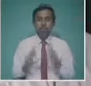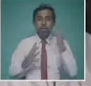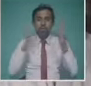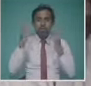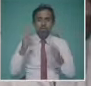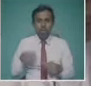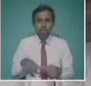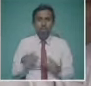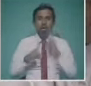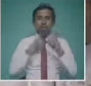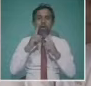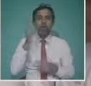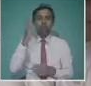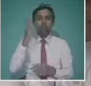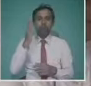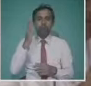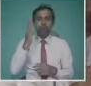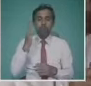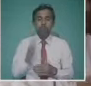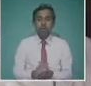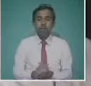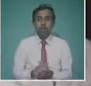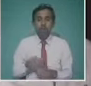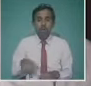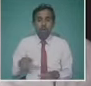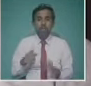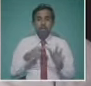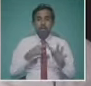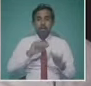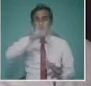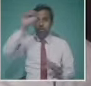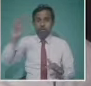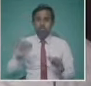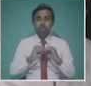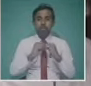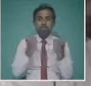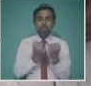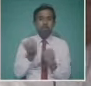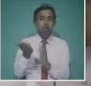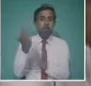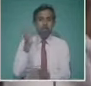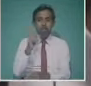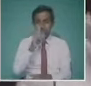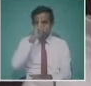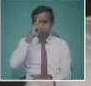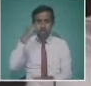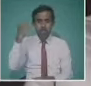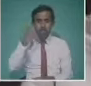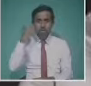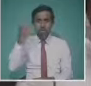තද වෙනකොට කතාබහට ලක් වෙලා තියෙනවා. විශේෂයෙන්ම අද වෙනකොට යුරෝප සංගමේ පෞගේ සතියේ පවත්වපු